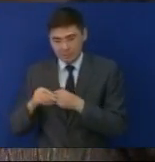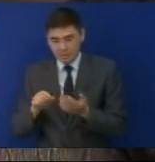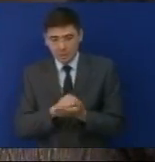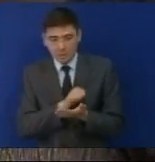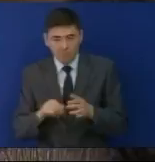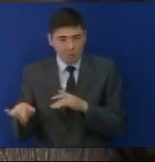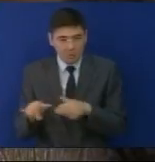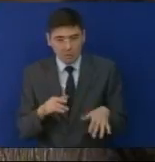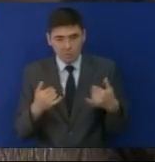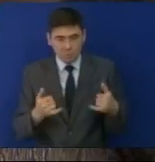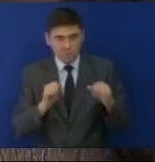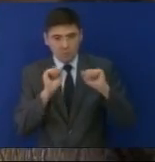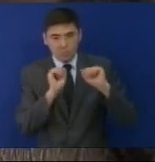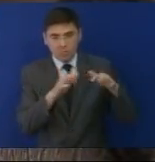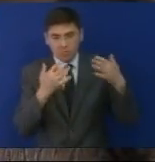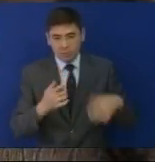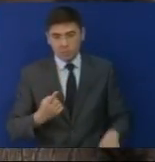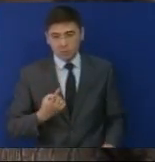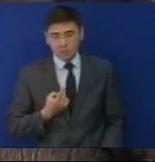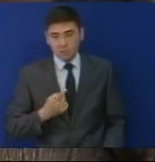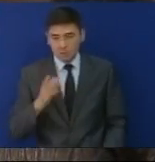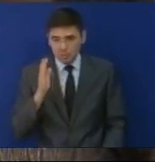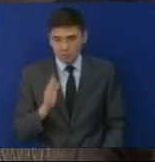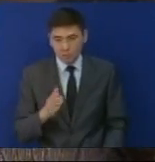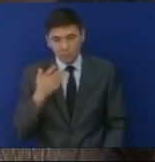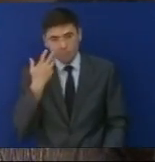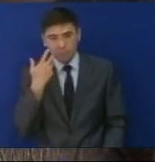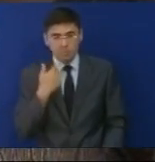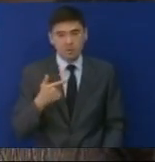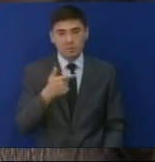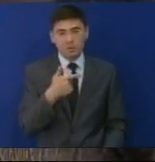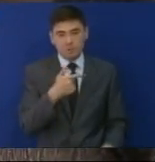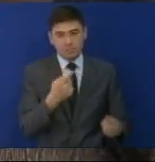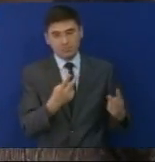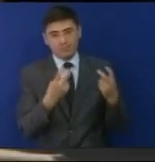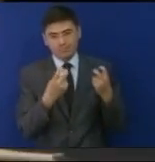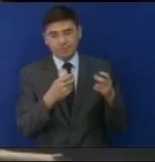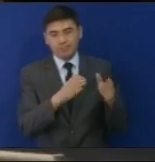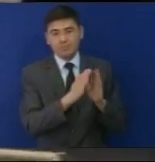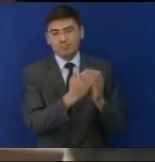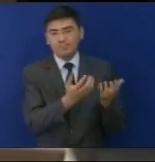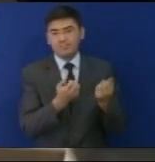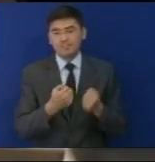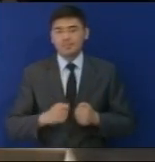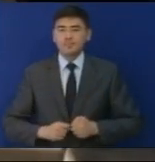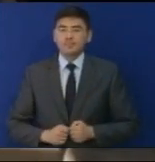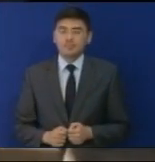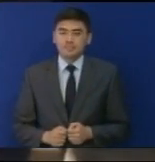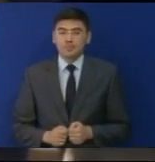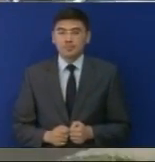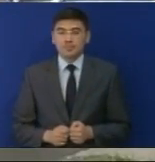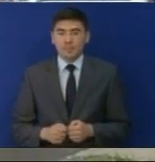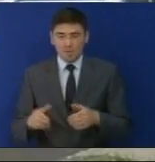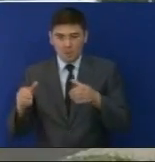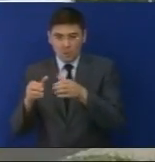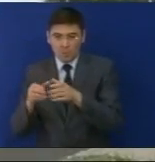сдали сегодня. И будем ждать статус гражданина Казахстана. По словам сотрудников